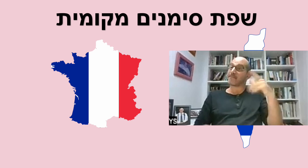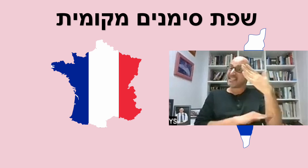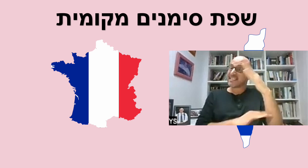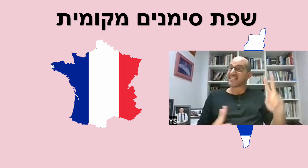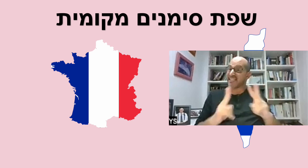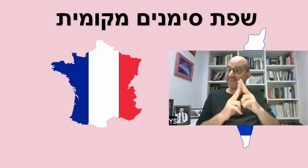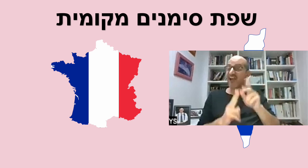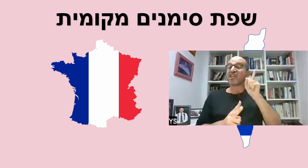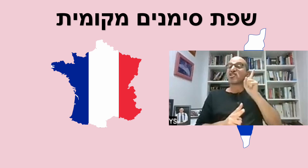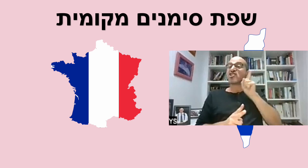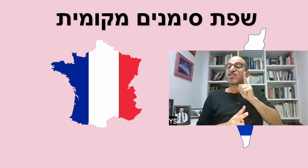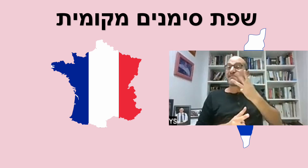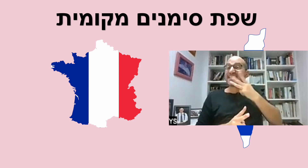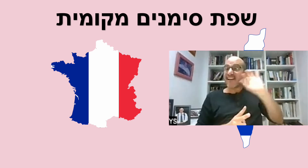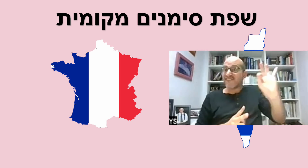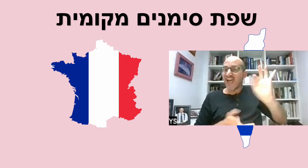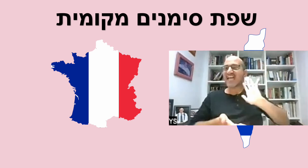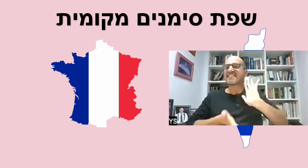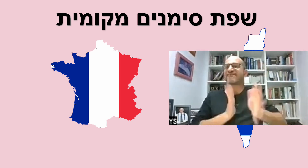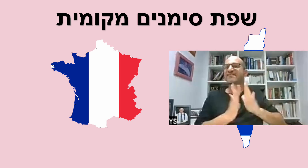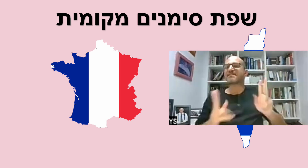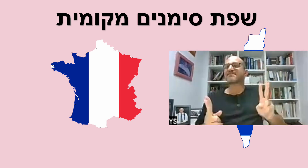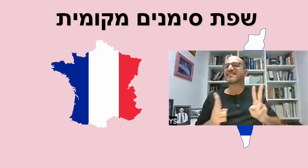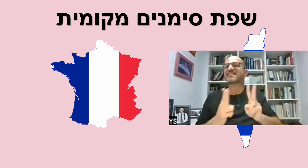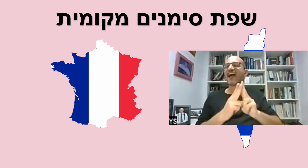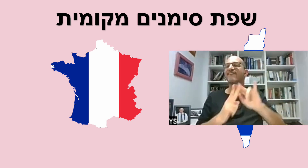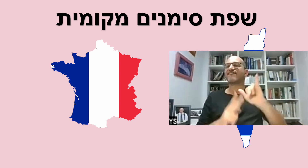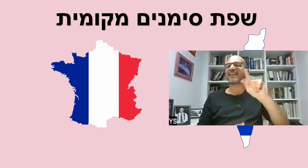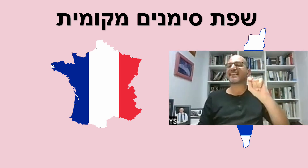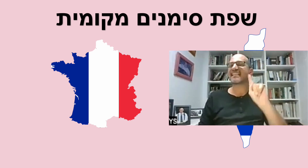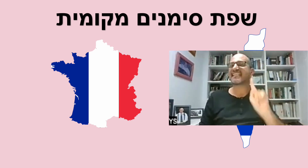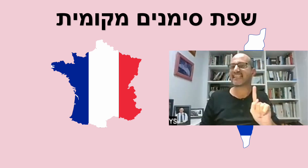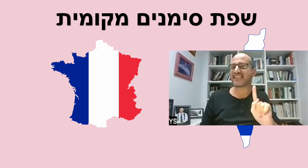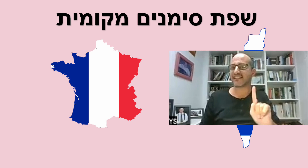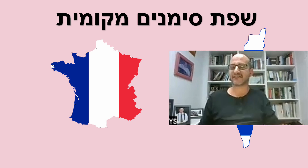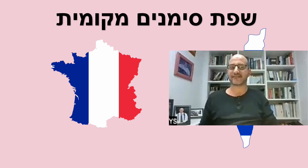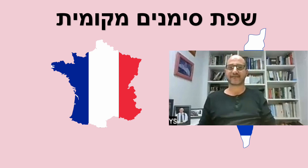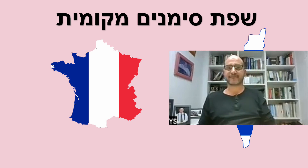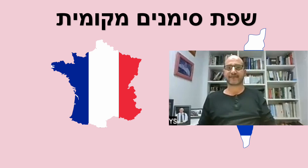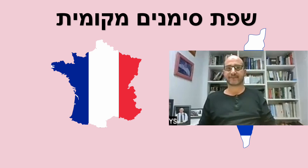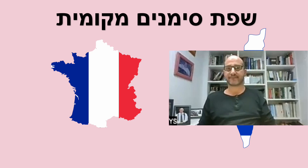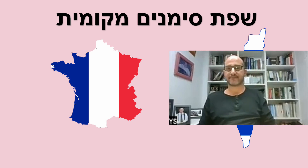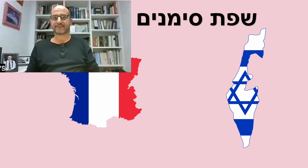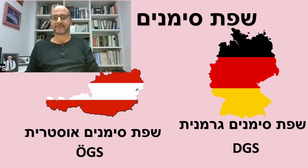בצרפת השם של השפה זה שפת הסימנים הצרפתית.